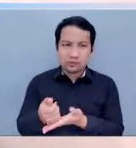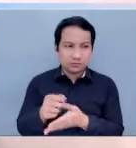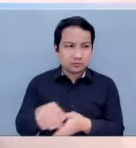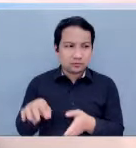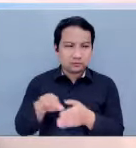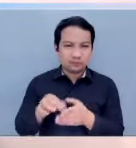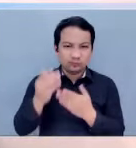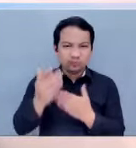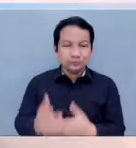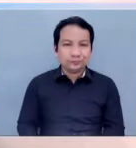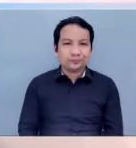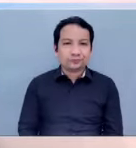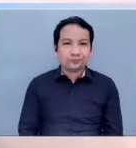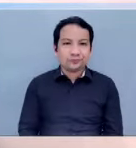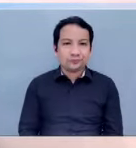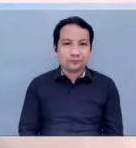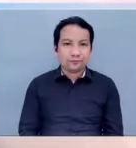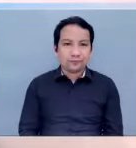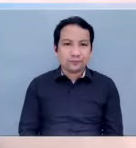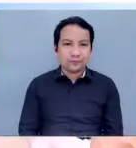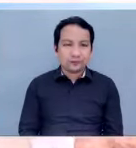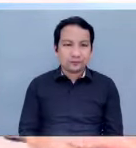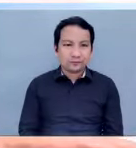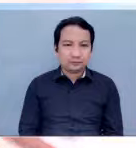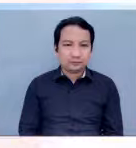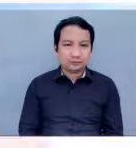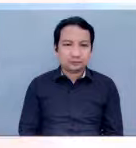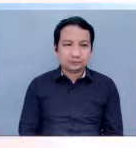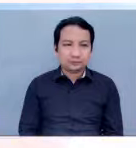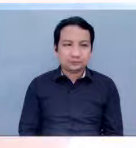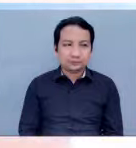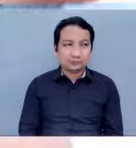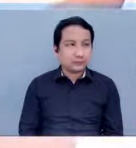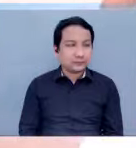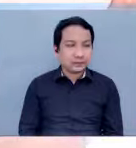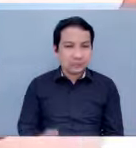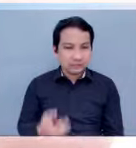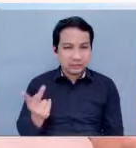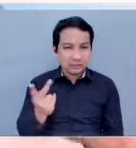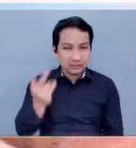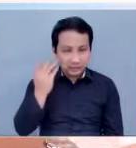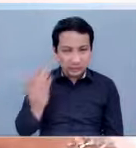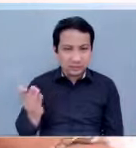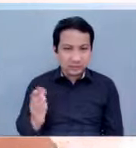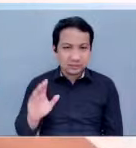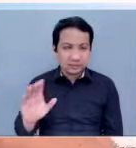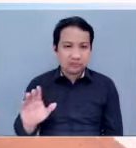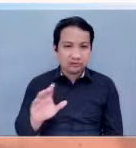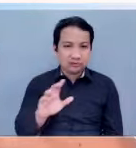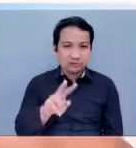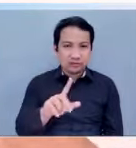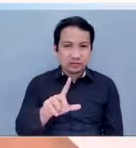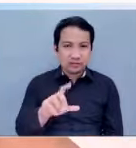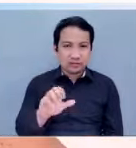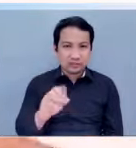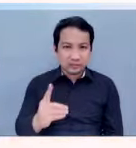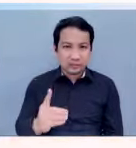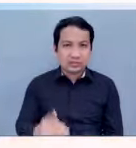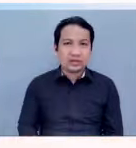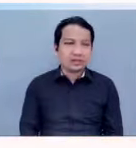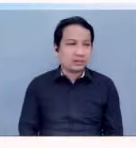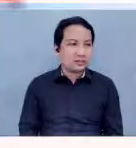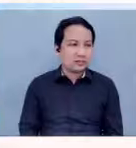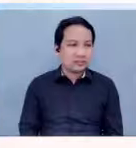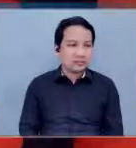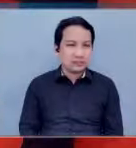yung gusto kong tanungin is about craft. Kasi ito yung dalawang mga kontrabida, di ba? Mami, I'm curious ako. Hindi pinag-iisipin.